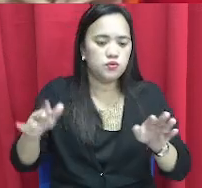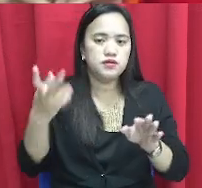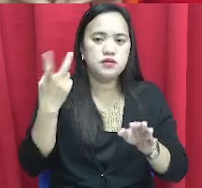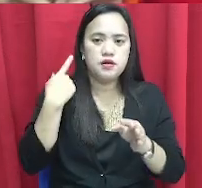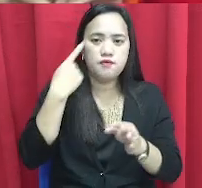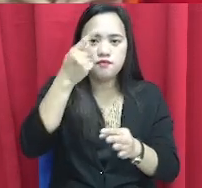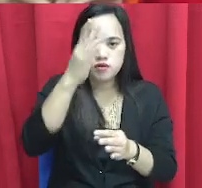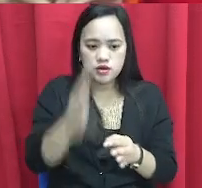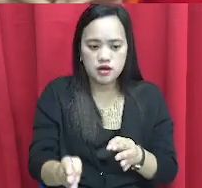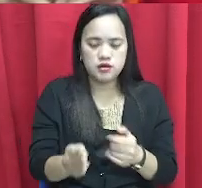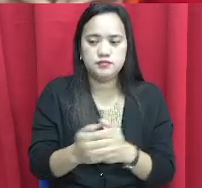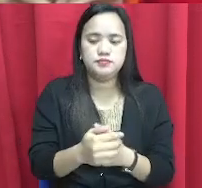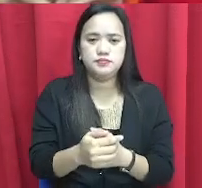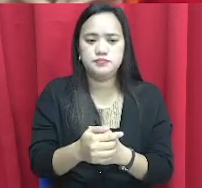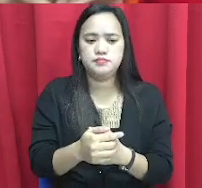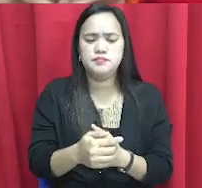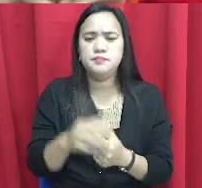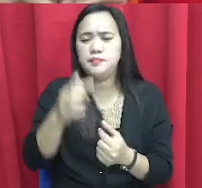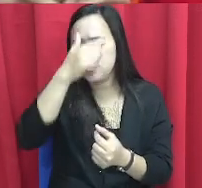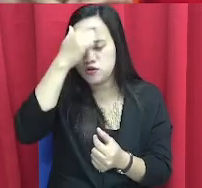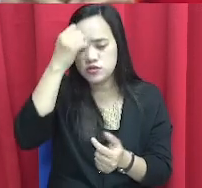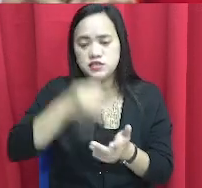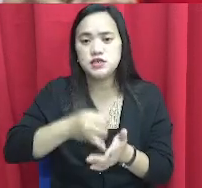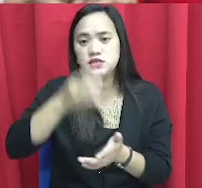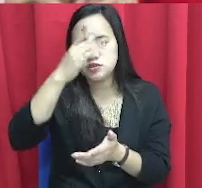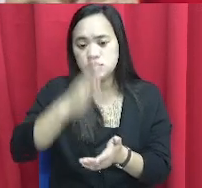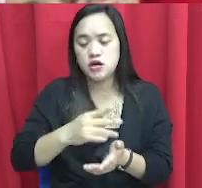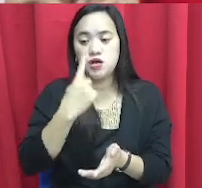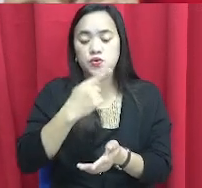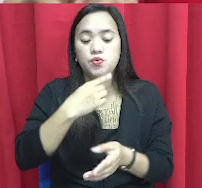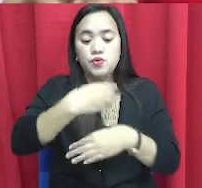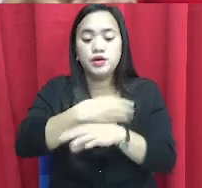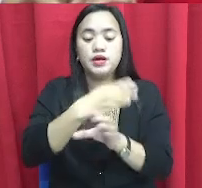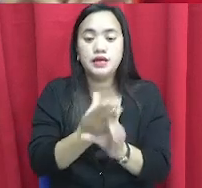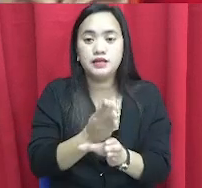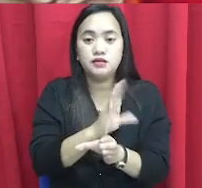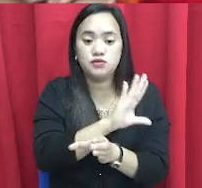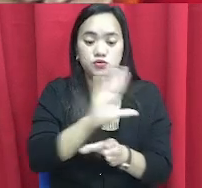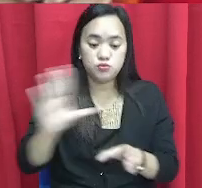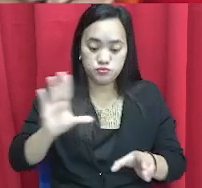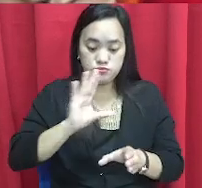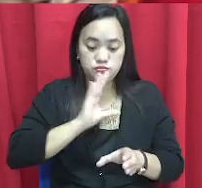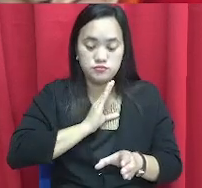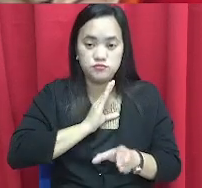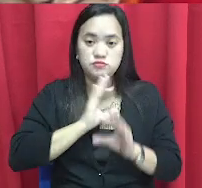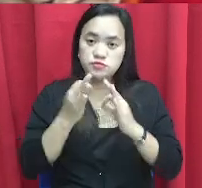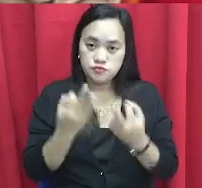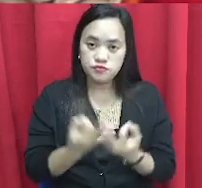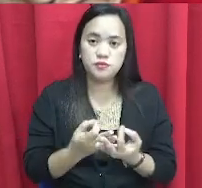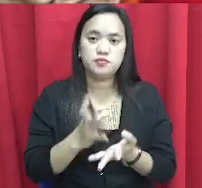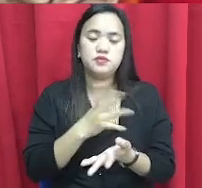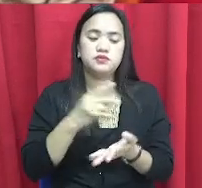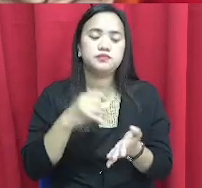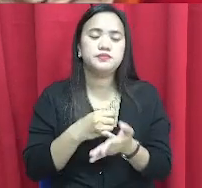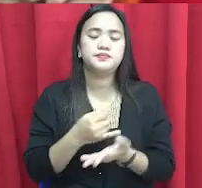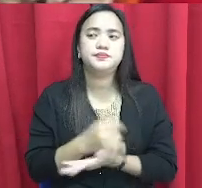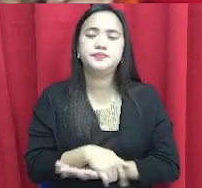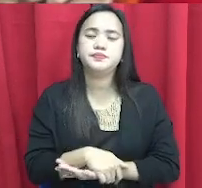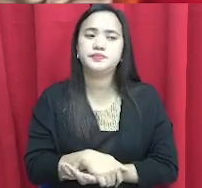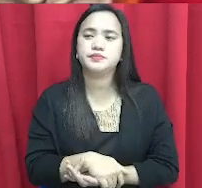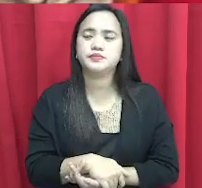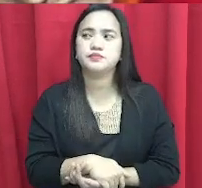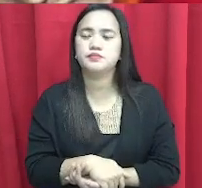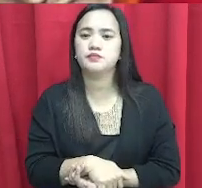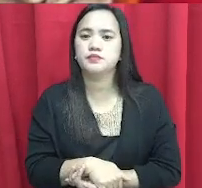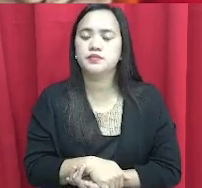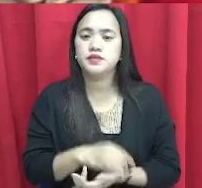lumikas sa kanila at hindi naman ikaw ang nakakaalam kung paano sila magiging maayos sa kadahilanang hindi naman ikaw